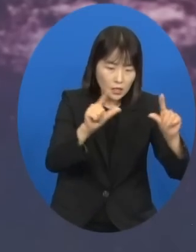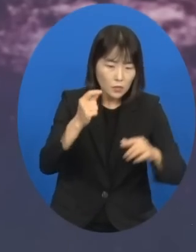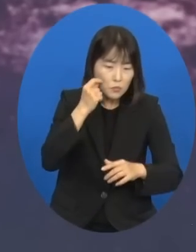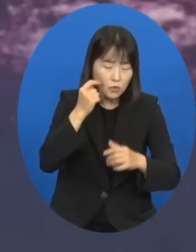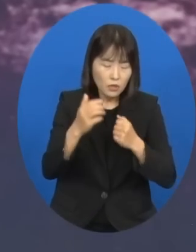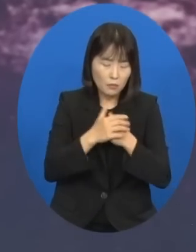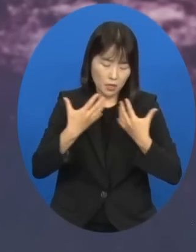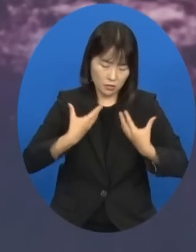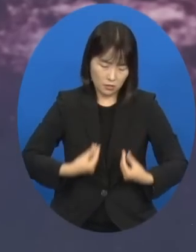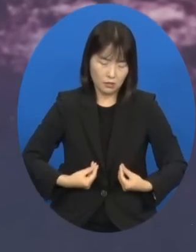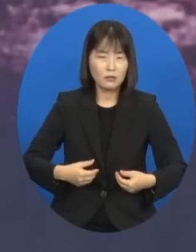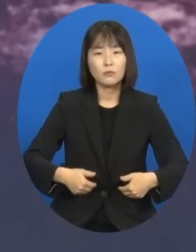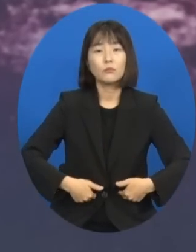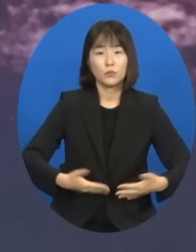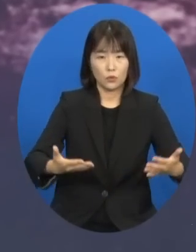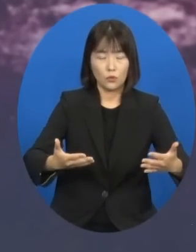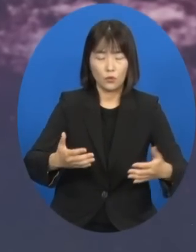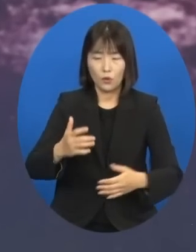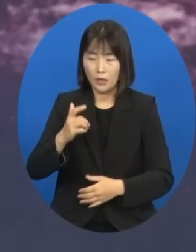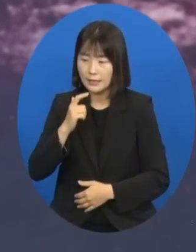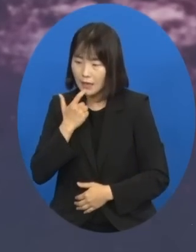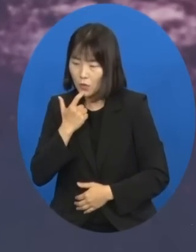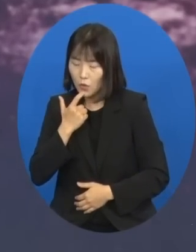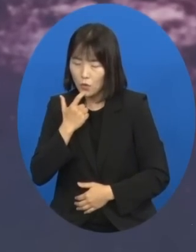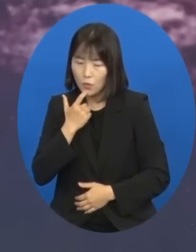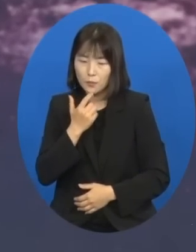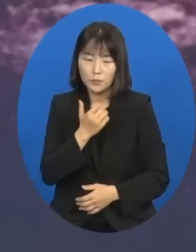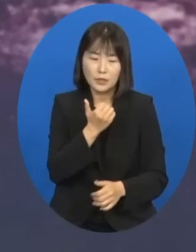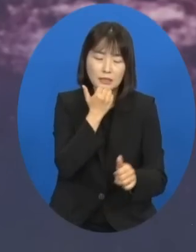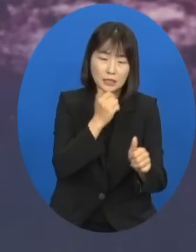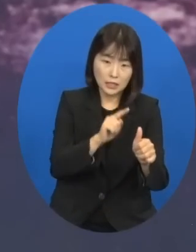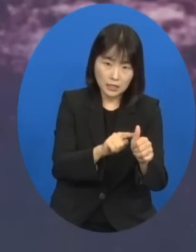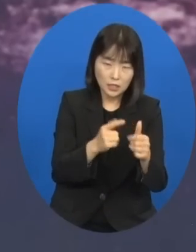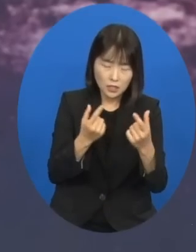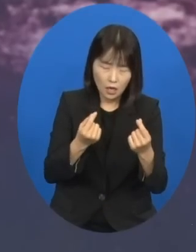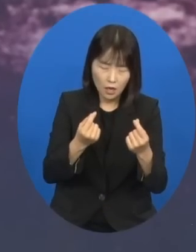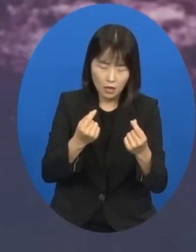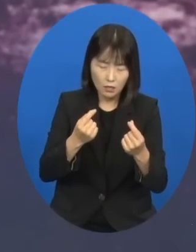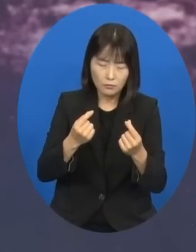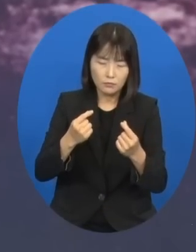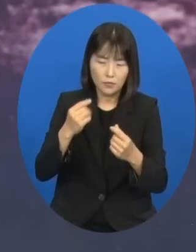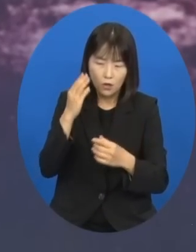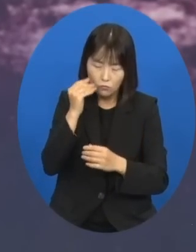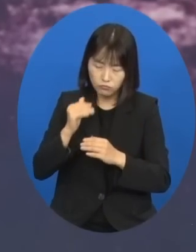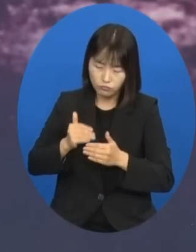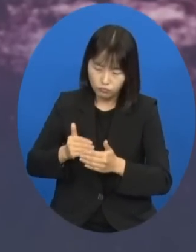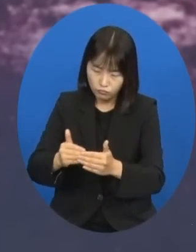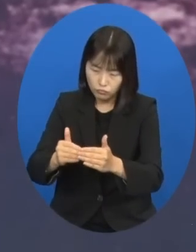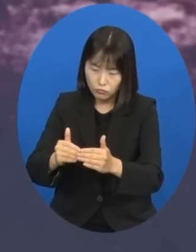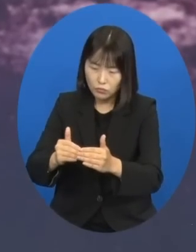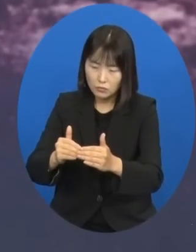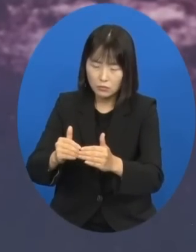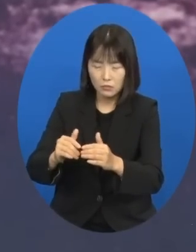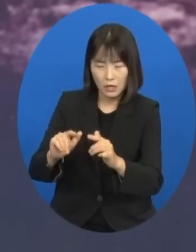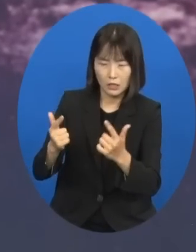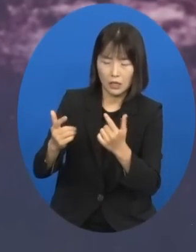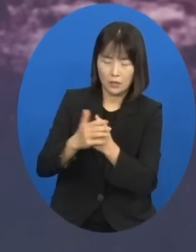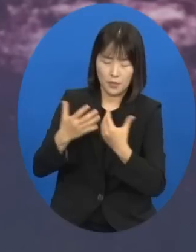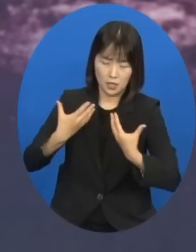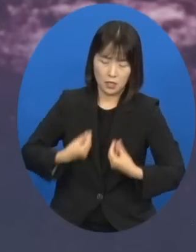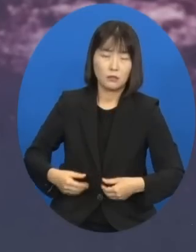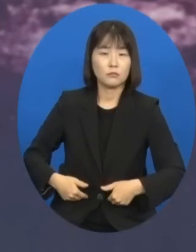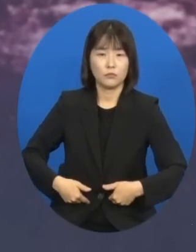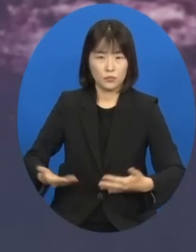없고 야곱이 이삭처럼 삶이 평탄치 못했다고 해서 낙심할 필요도 없습니다. 하나님은 각 사람에게